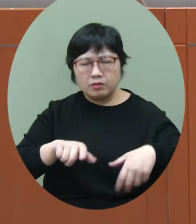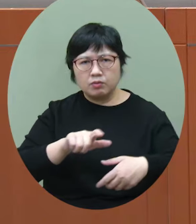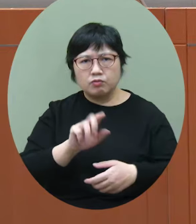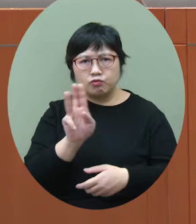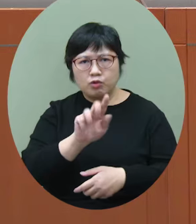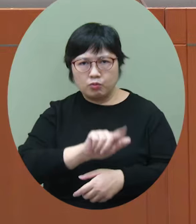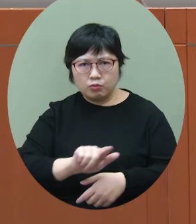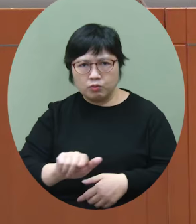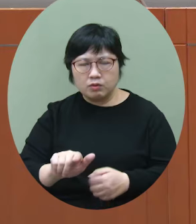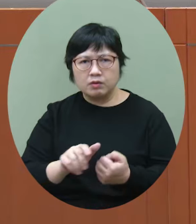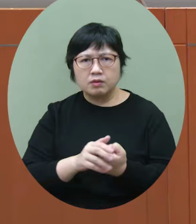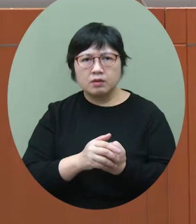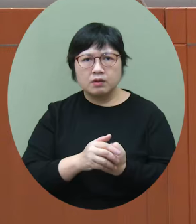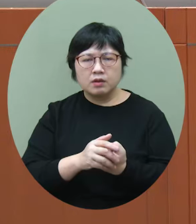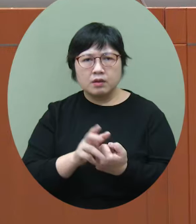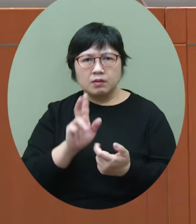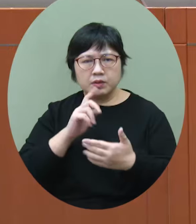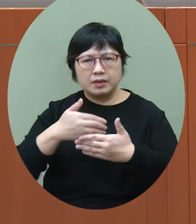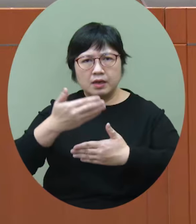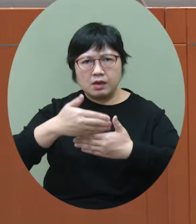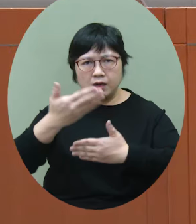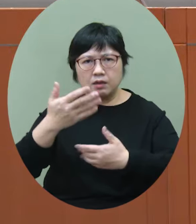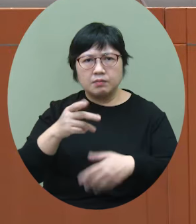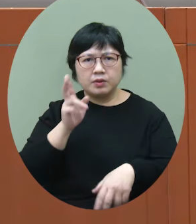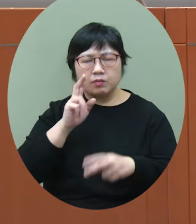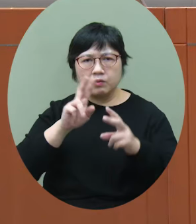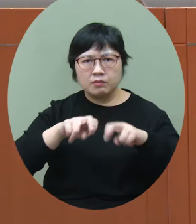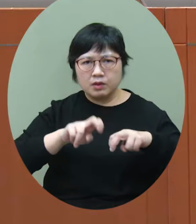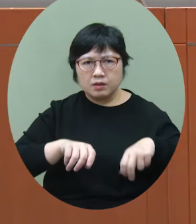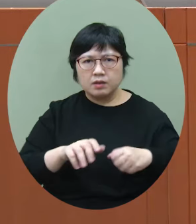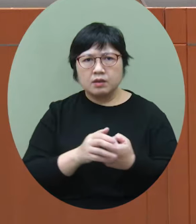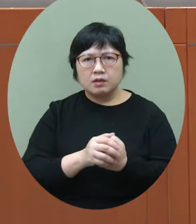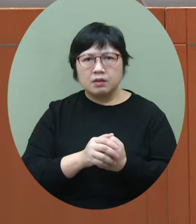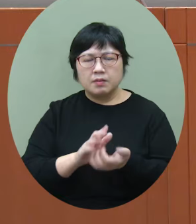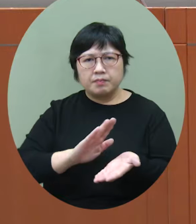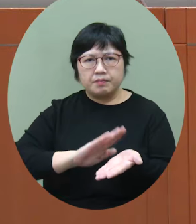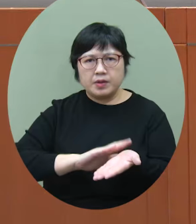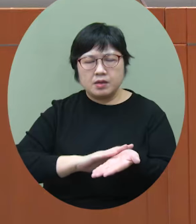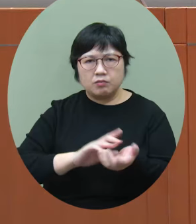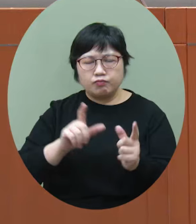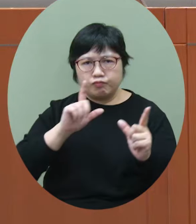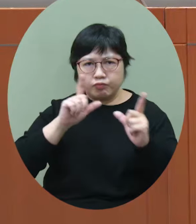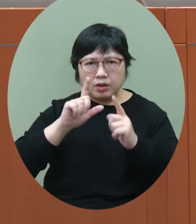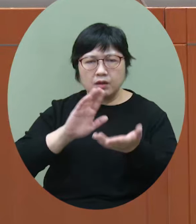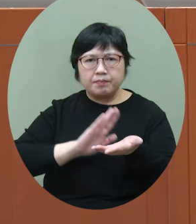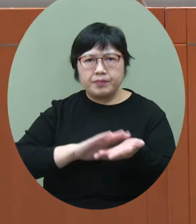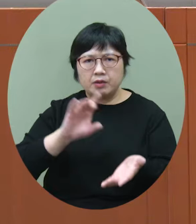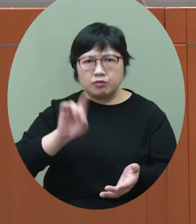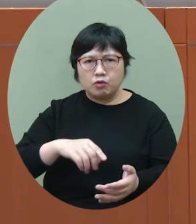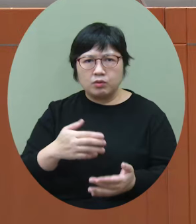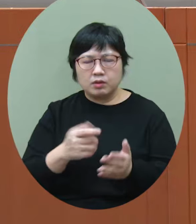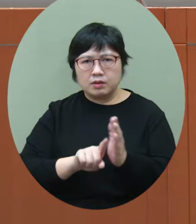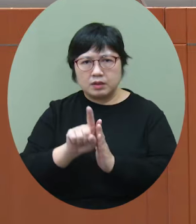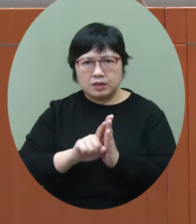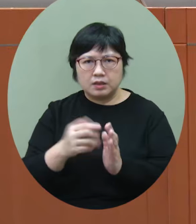個大廈嘅咧？包括會唔會係會分析嗰啲患者嘅病徵同埋病毒量咁樣？